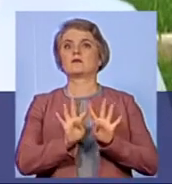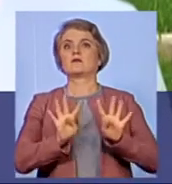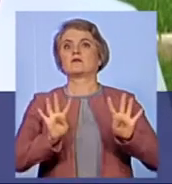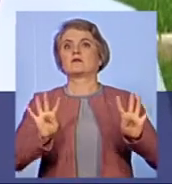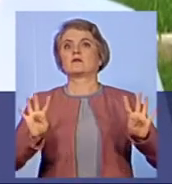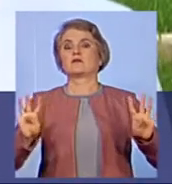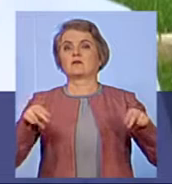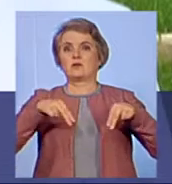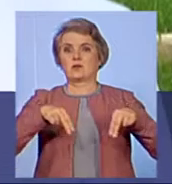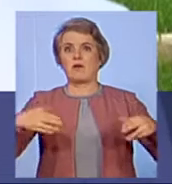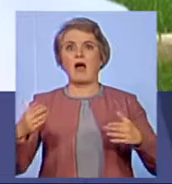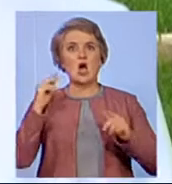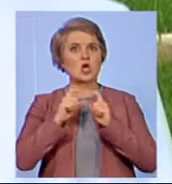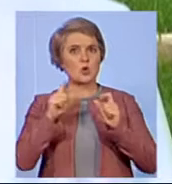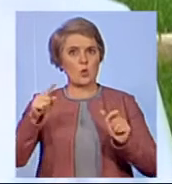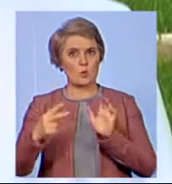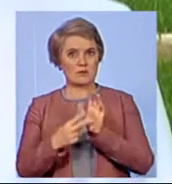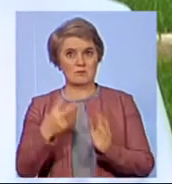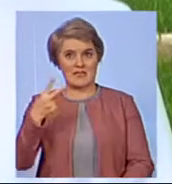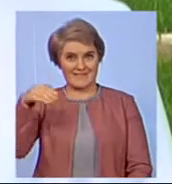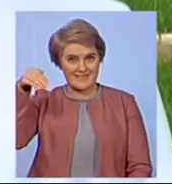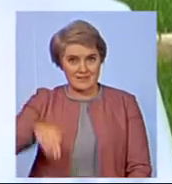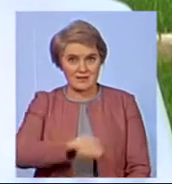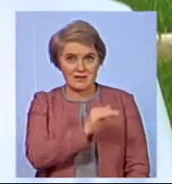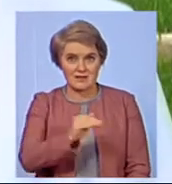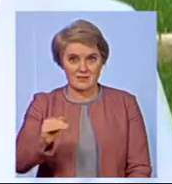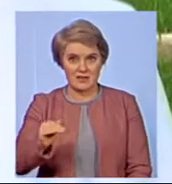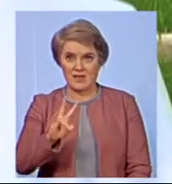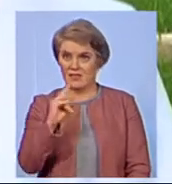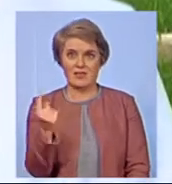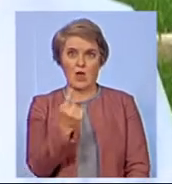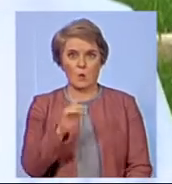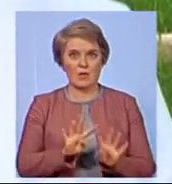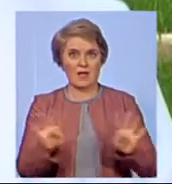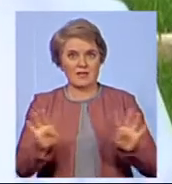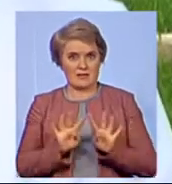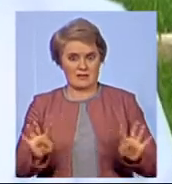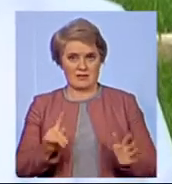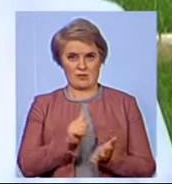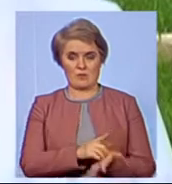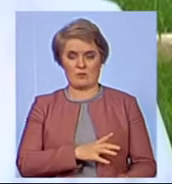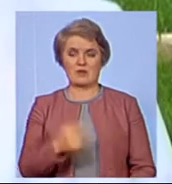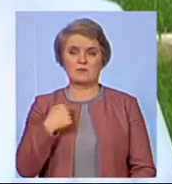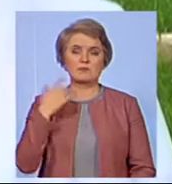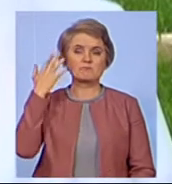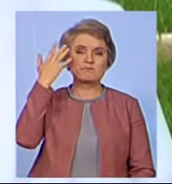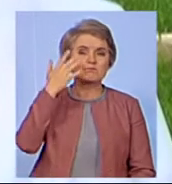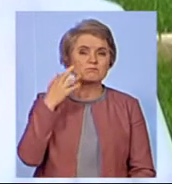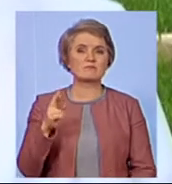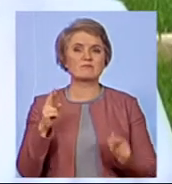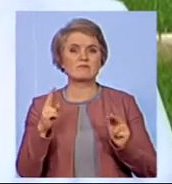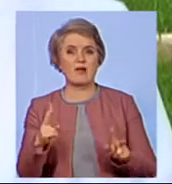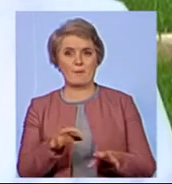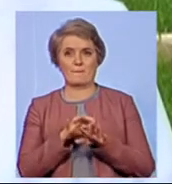лінійку, а як, наприклад, в школі номер 7 понад 2000 дітей, то довжелезна, не одну лінійку треба вишикувати. Тому ми мислили над тим, як би